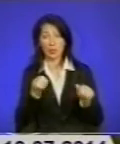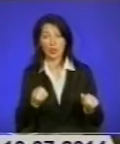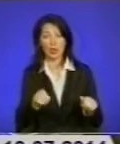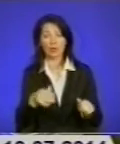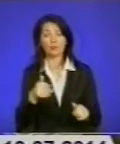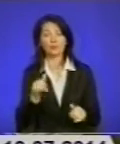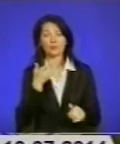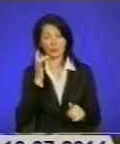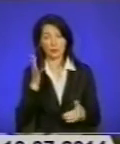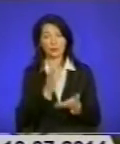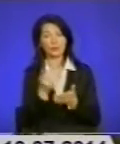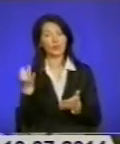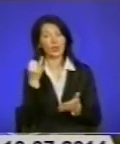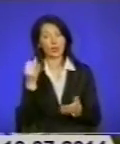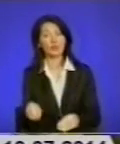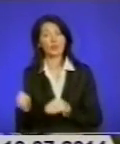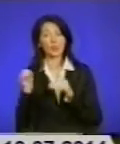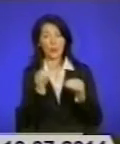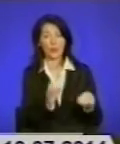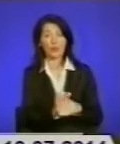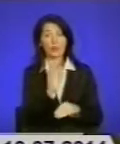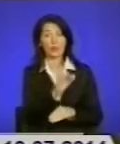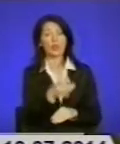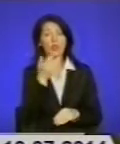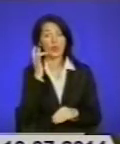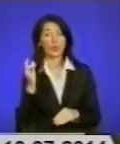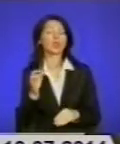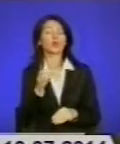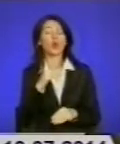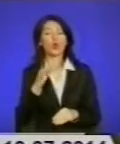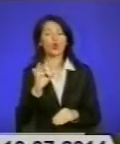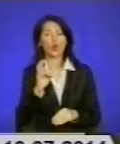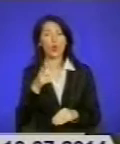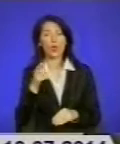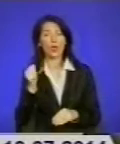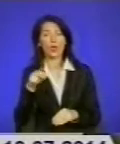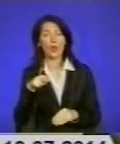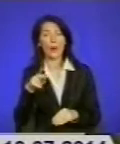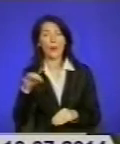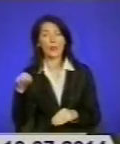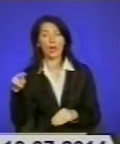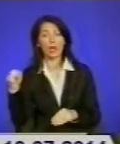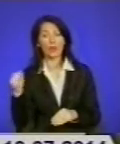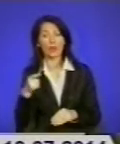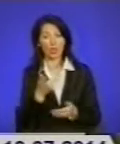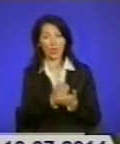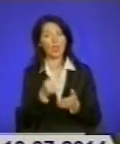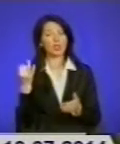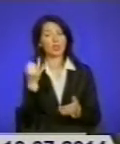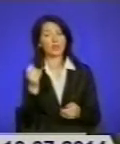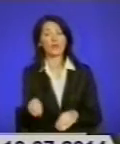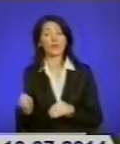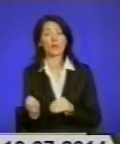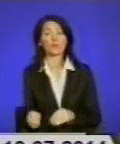зацікавленість поставляти в Україну джондіри і катерпілери. У них є зацікавленість поставляти в